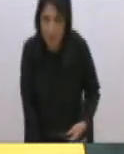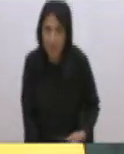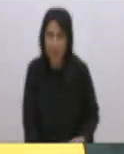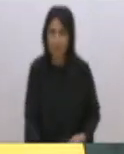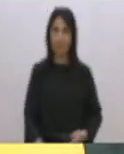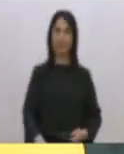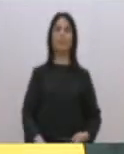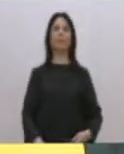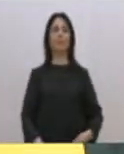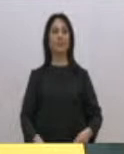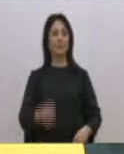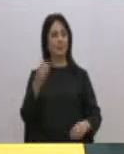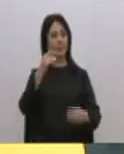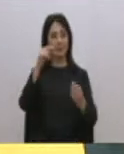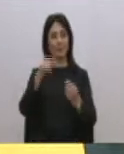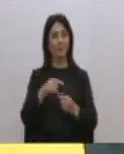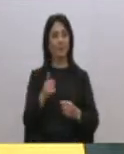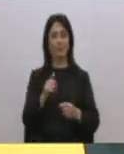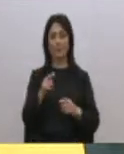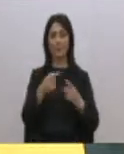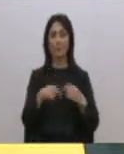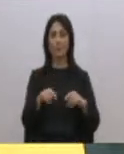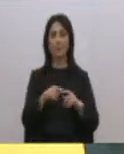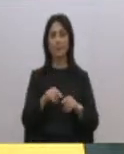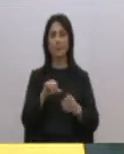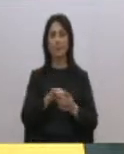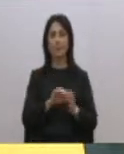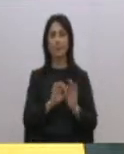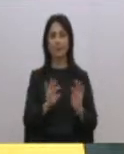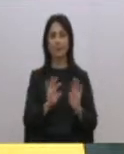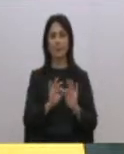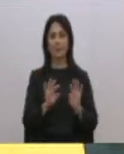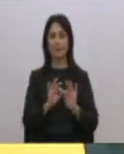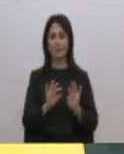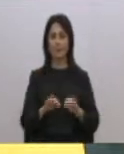ინტერესების შესაბამისად, რომელსაც ეს ორგანიზაცია წარმოადგენს.